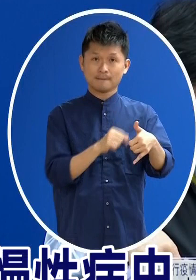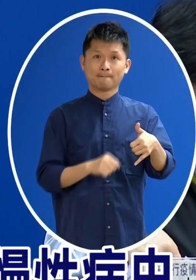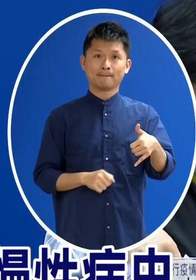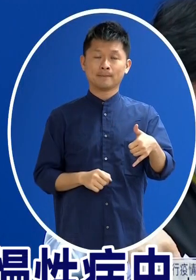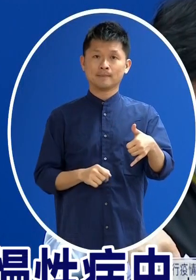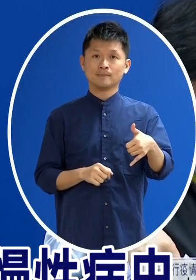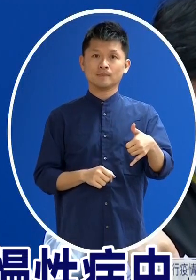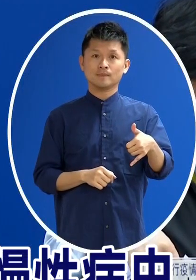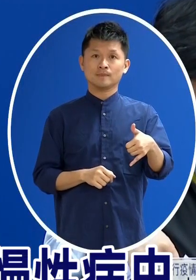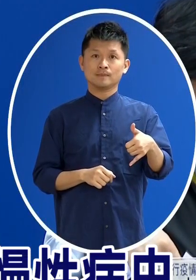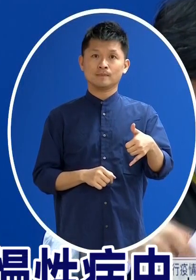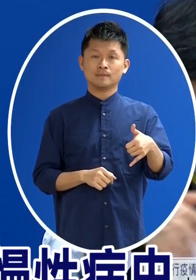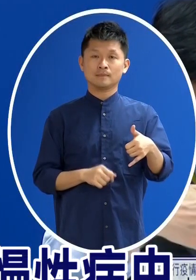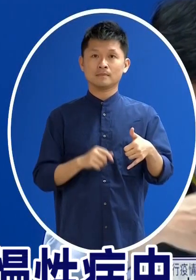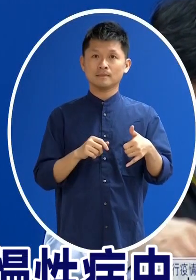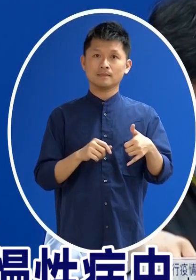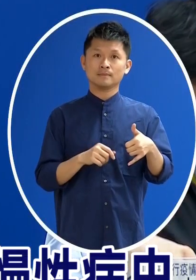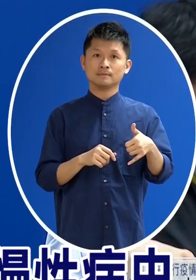是